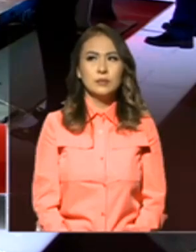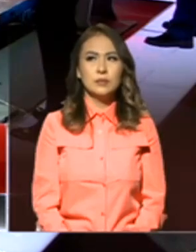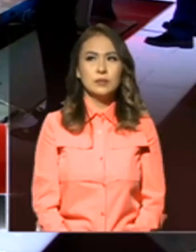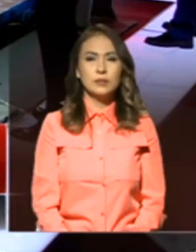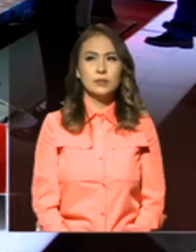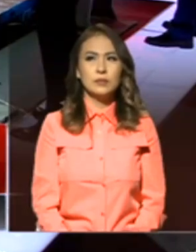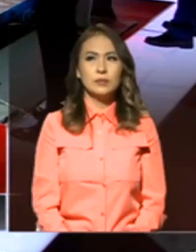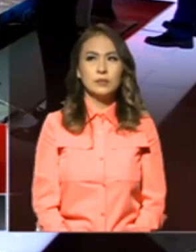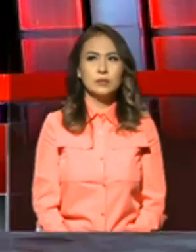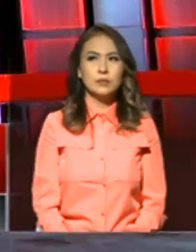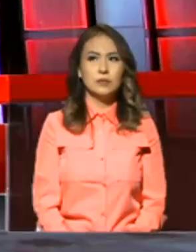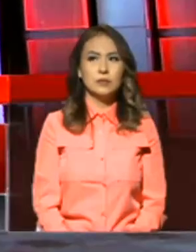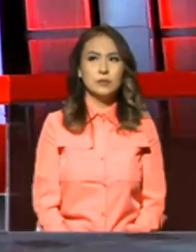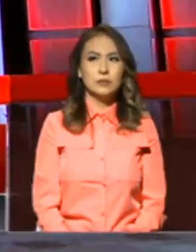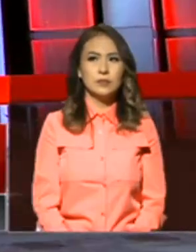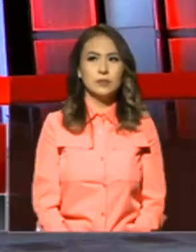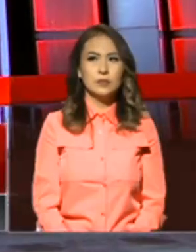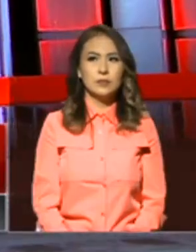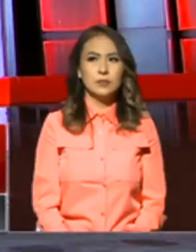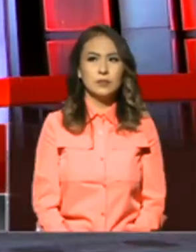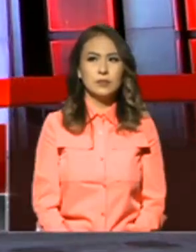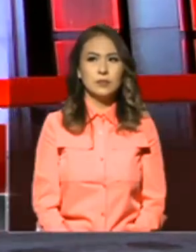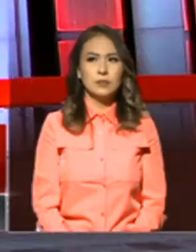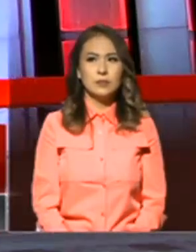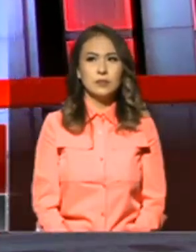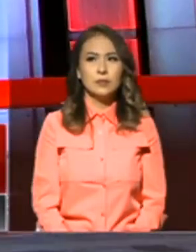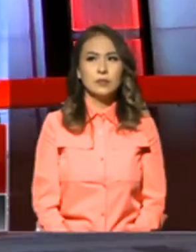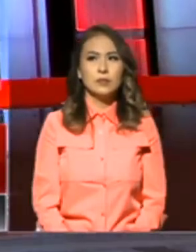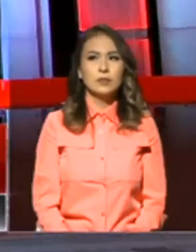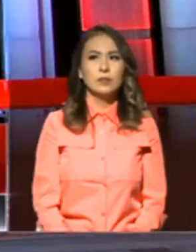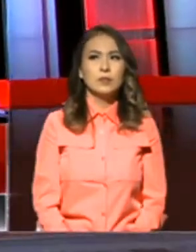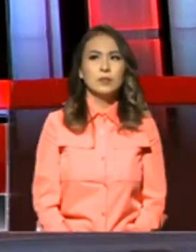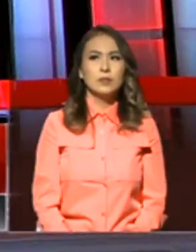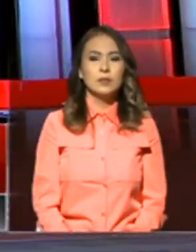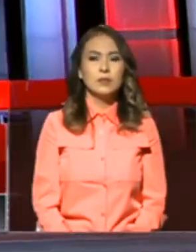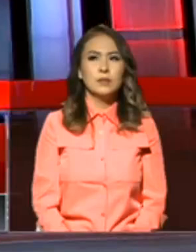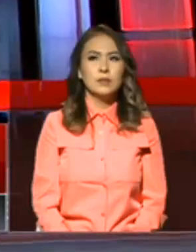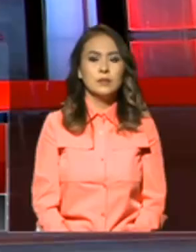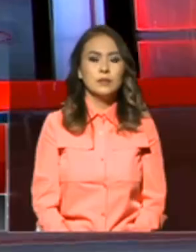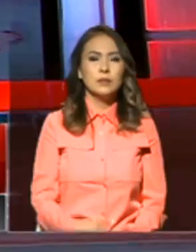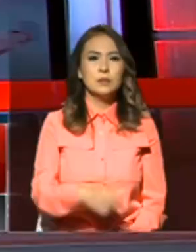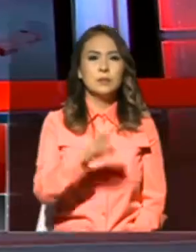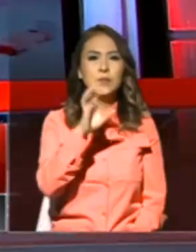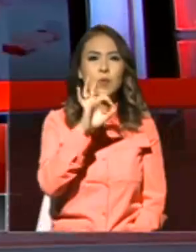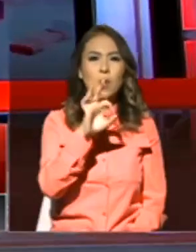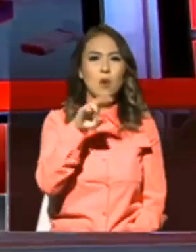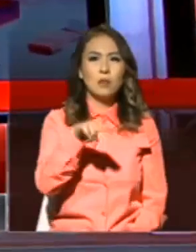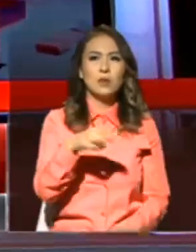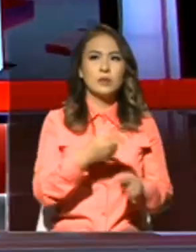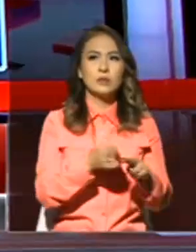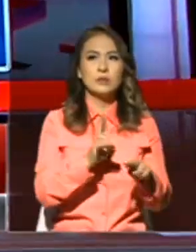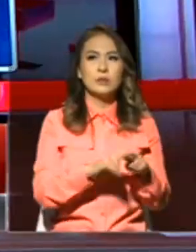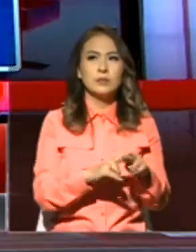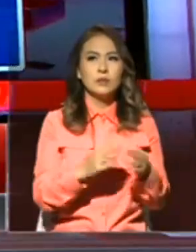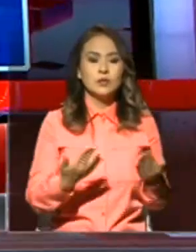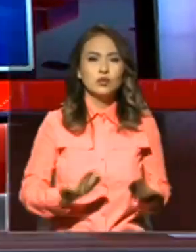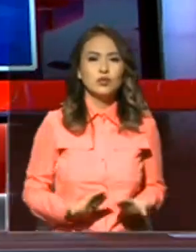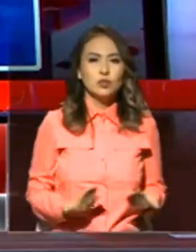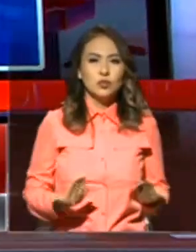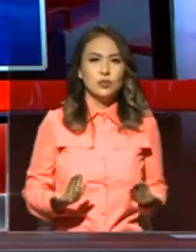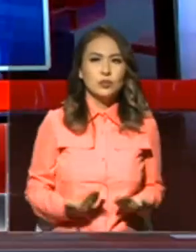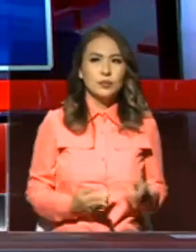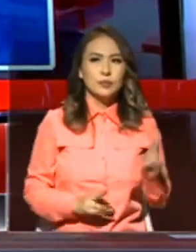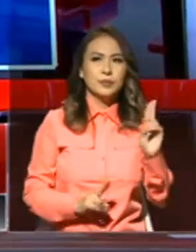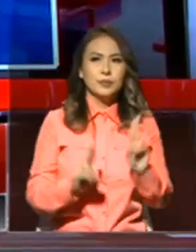жоғары. Осыны түсіндіріп беріңізші бір қарапайым тілмен. Бағалау көрсеткіші не екен ба? Иә. Бағалау көрсеткіші деген бұл қалай айтса болады, тұрғын үй құрылыс жинақ